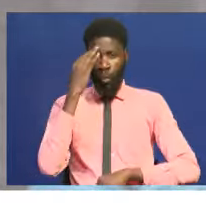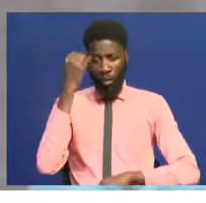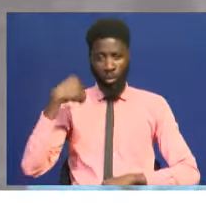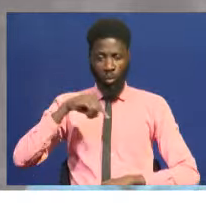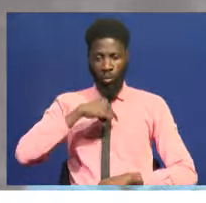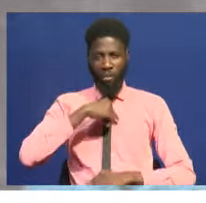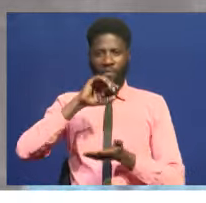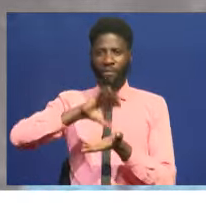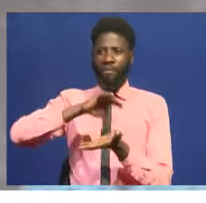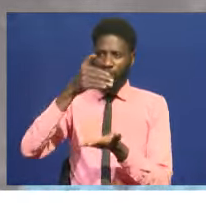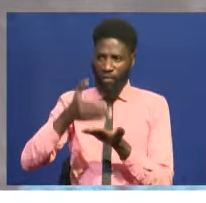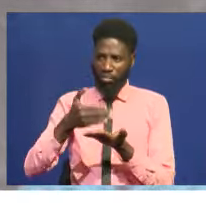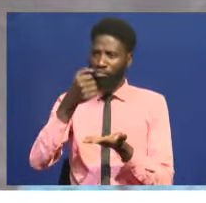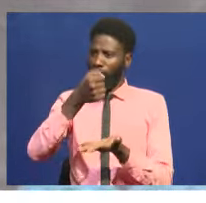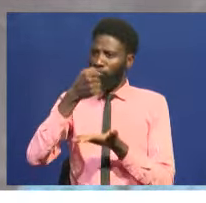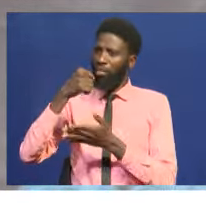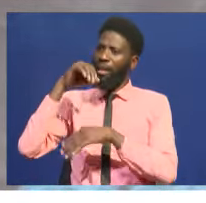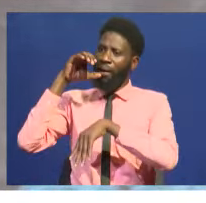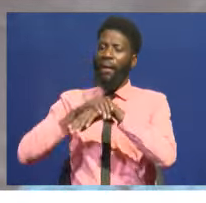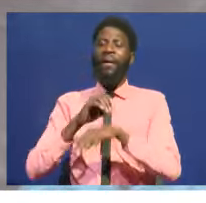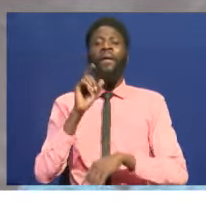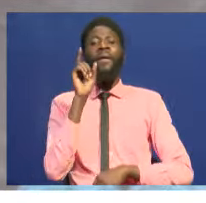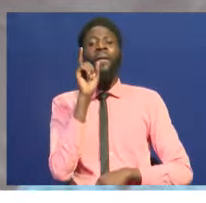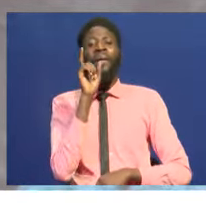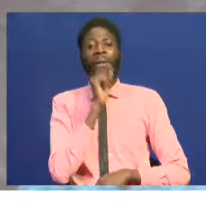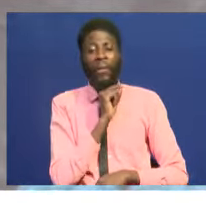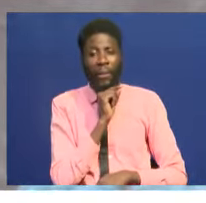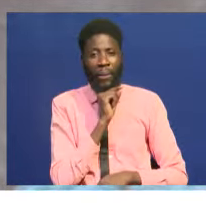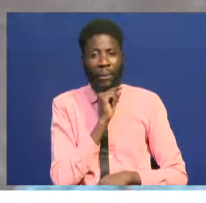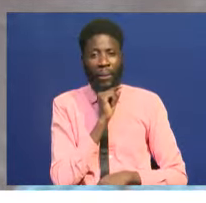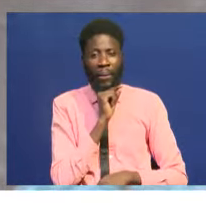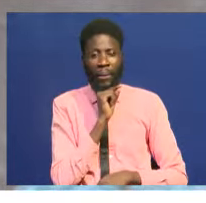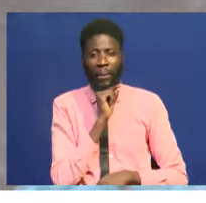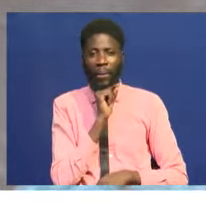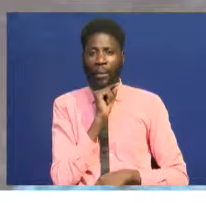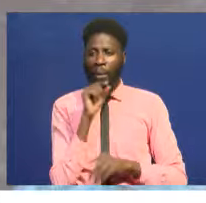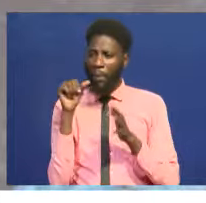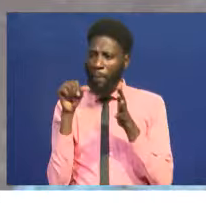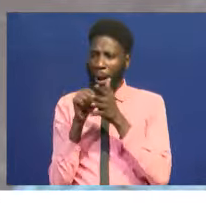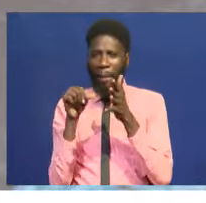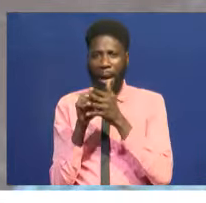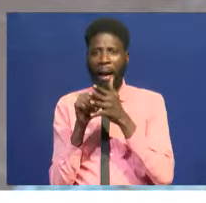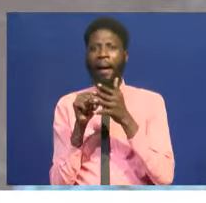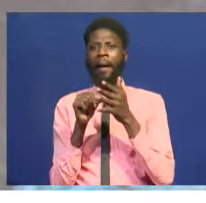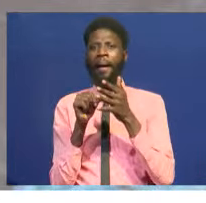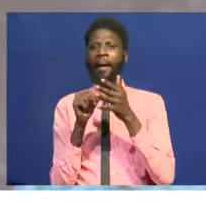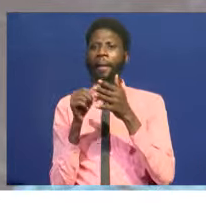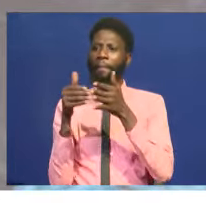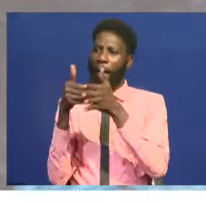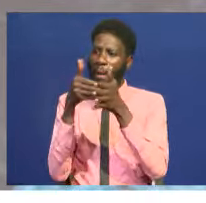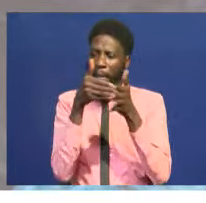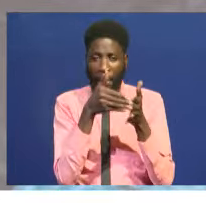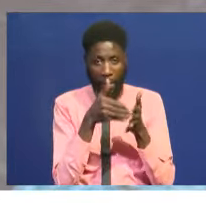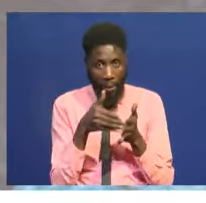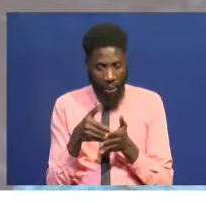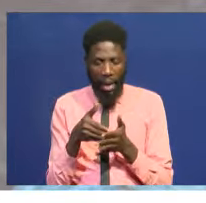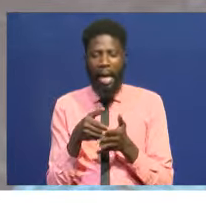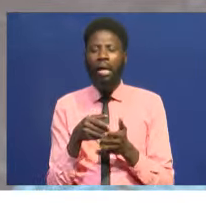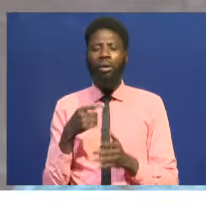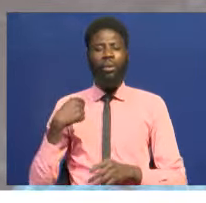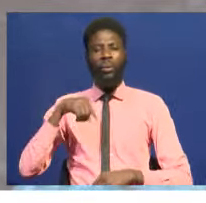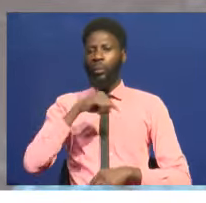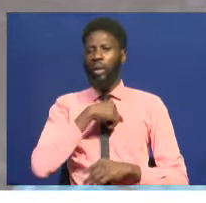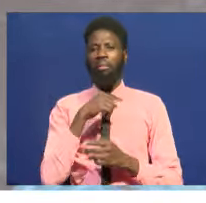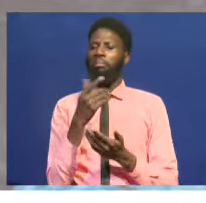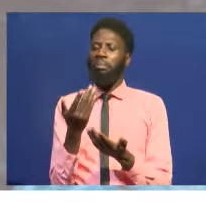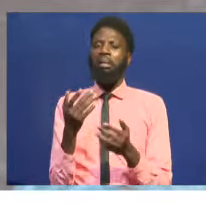funding for it. And we have eliminated all the other issues from being funded by Sports Fund.